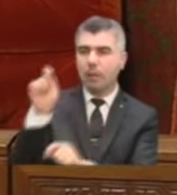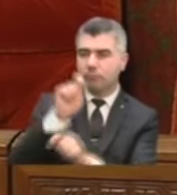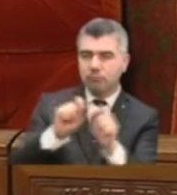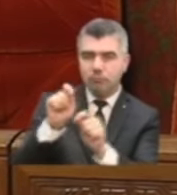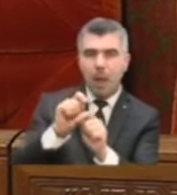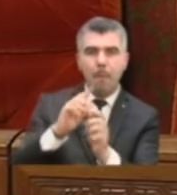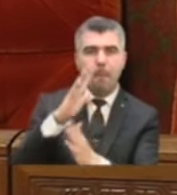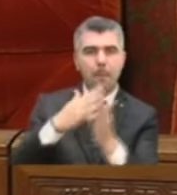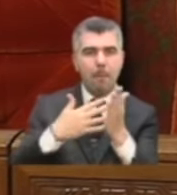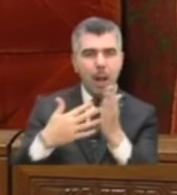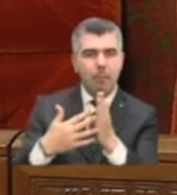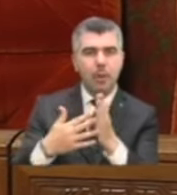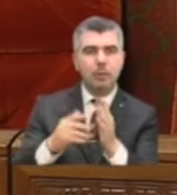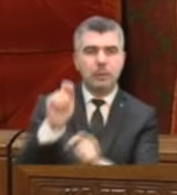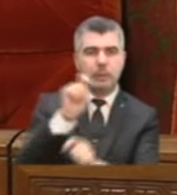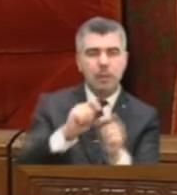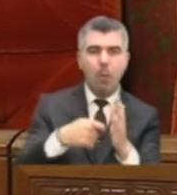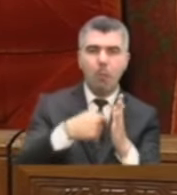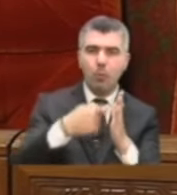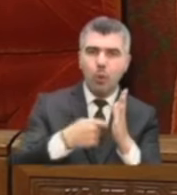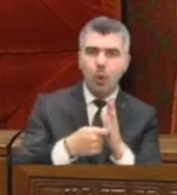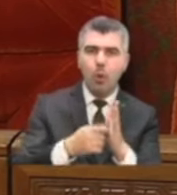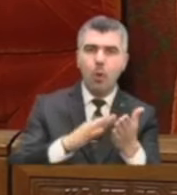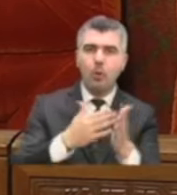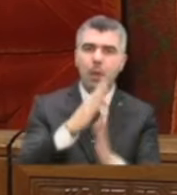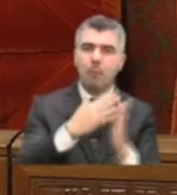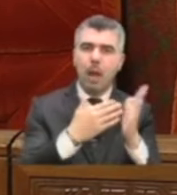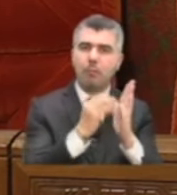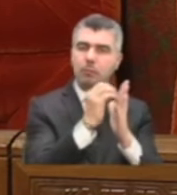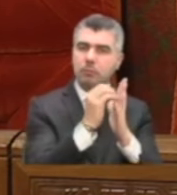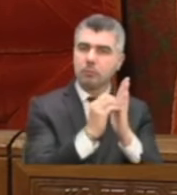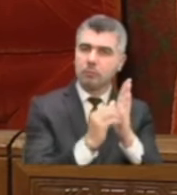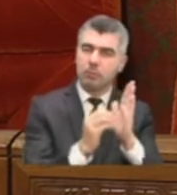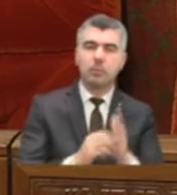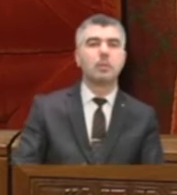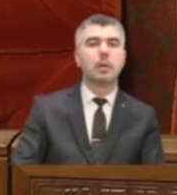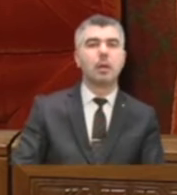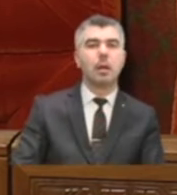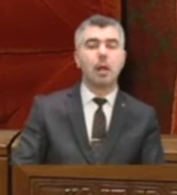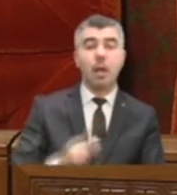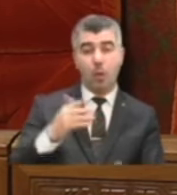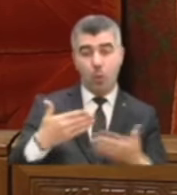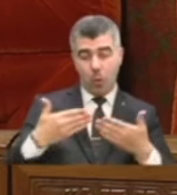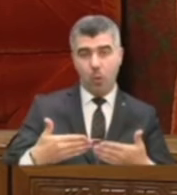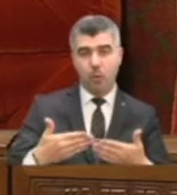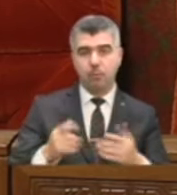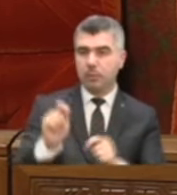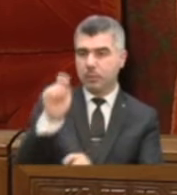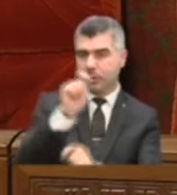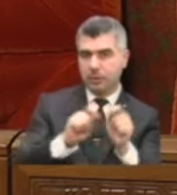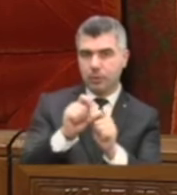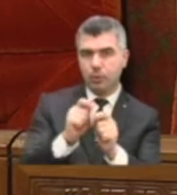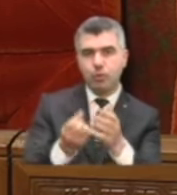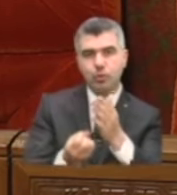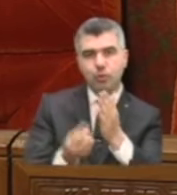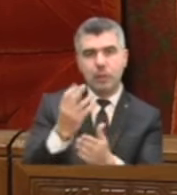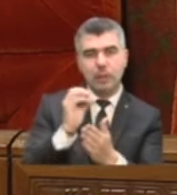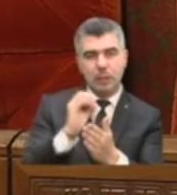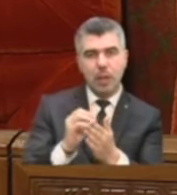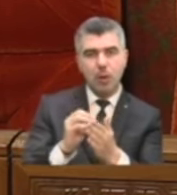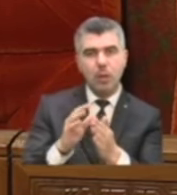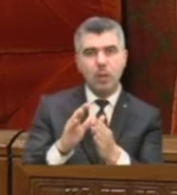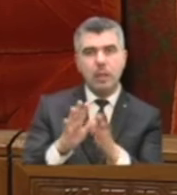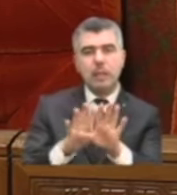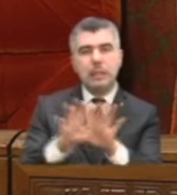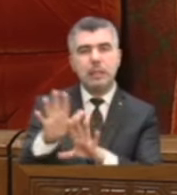وإعداد الملفات طلبات العروض للمشاريع ديالها لمدرجة في هذا القطاع. قمنا اليوم بصياغة واحد الرؤية جديدة للتدبير